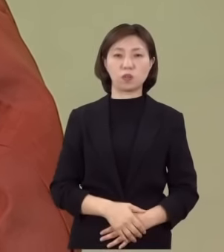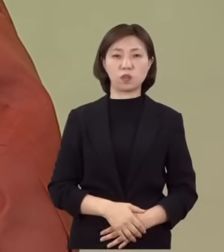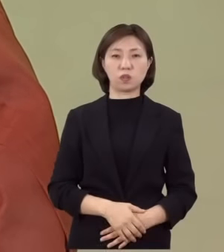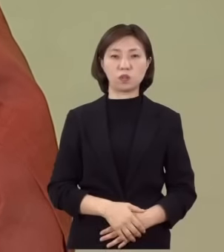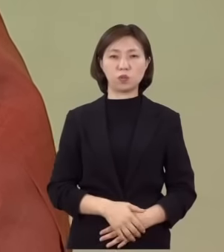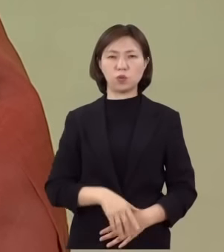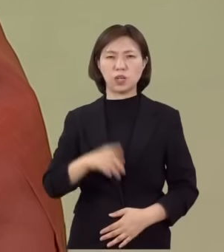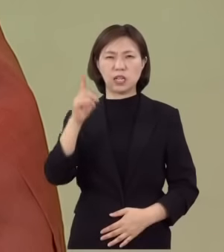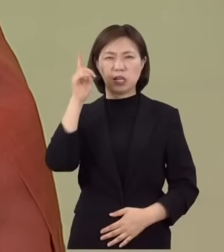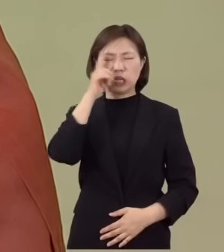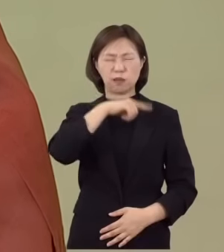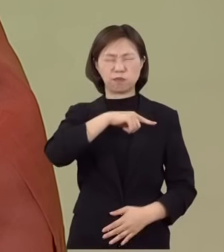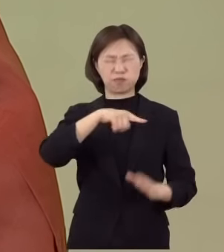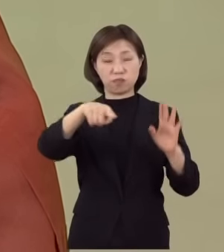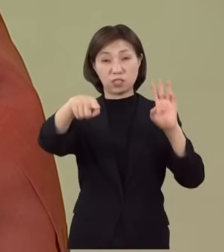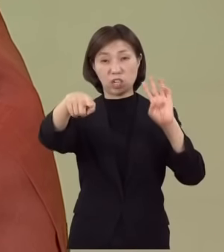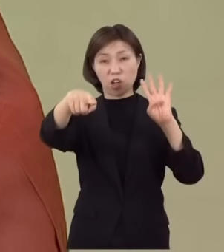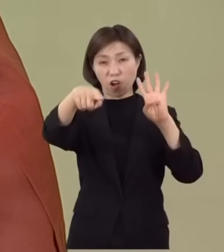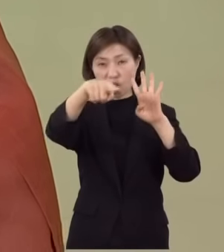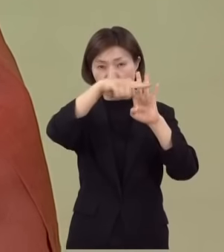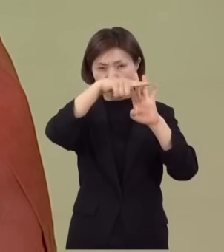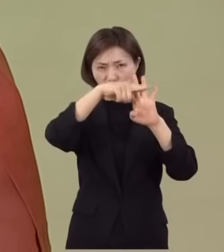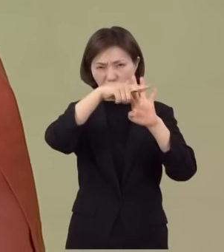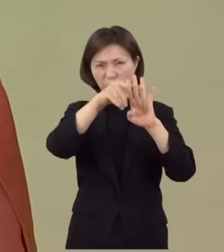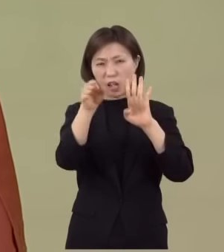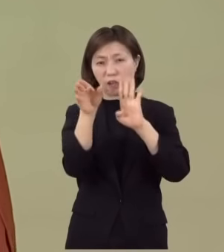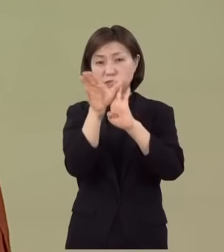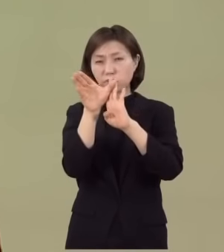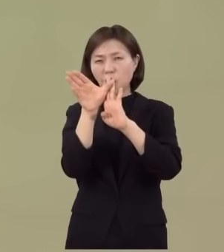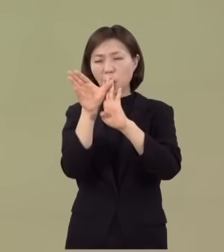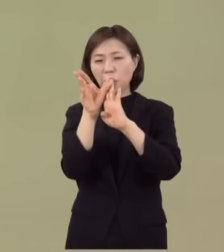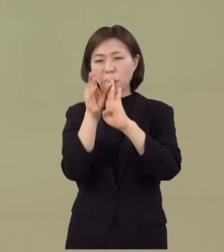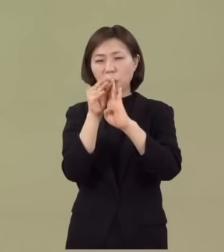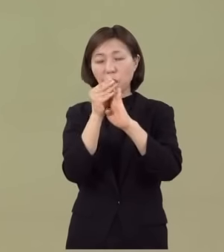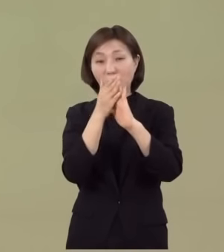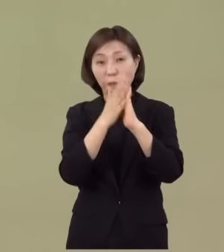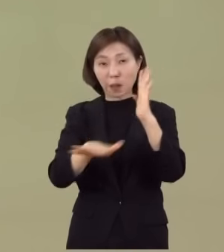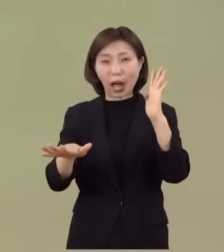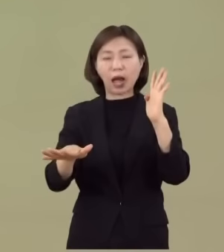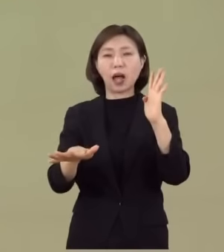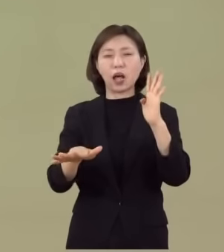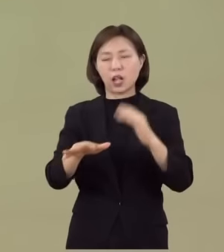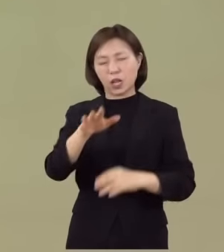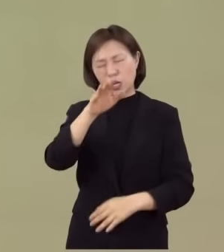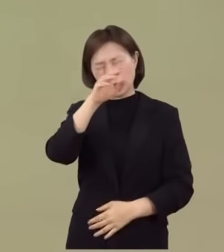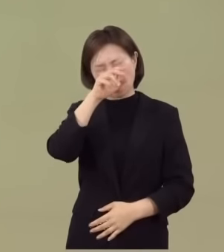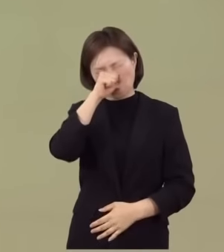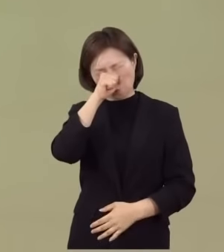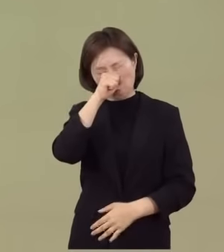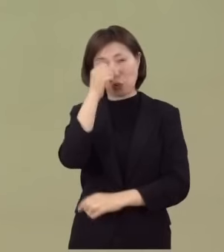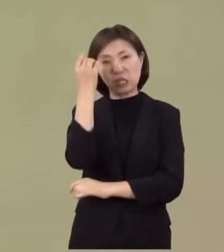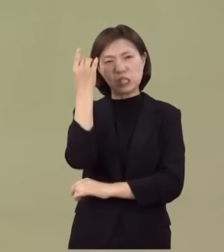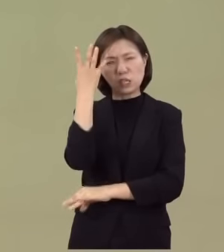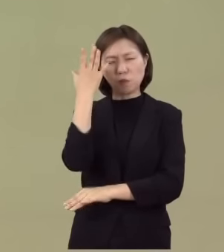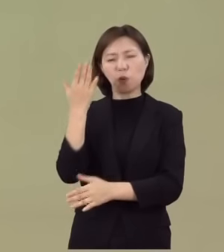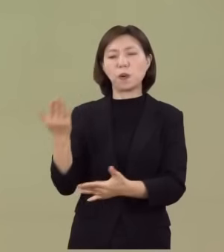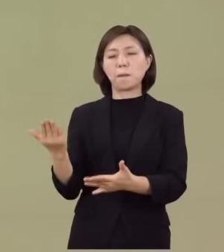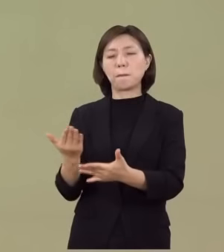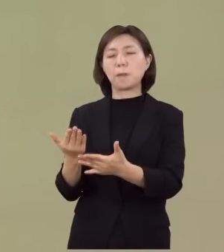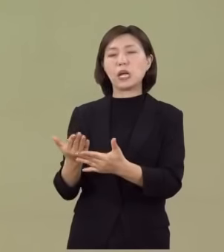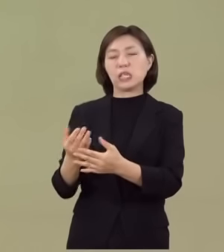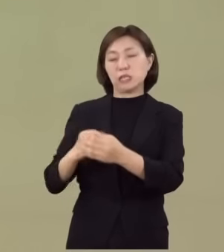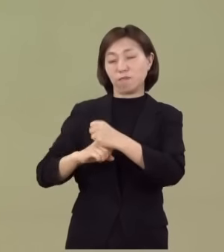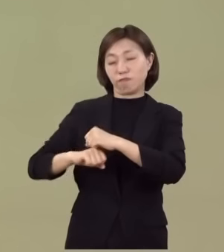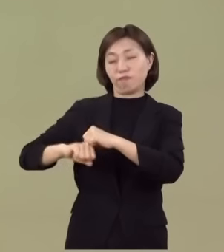악업이 소멸되고 성근이 장하고 또 돈이 들지